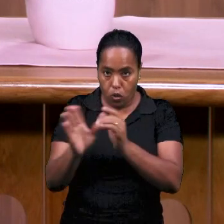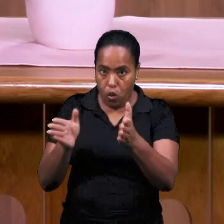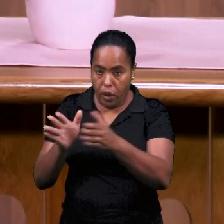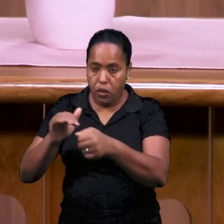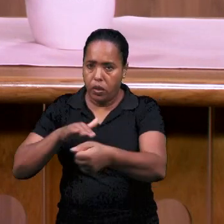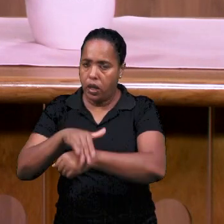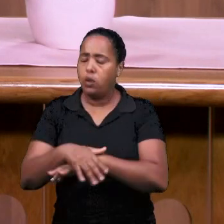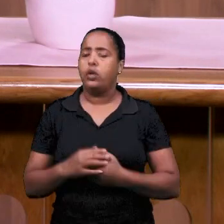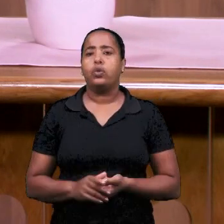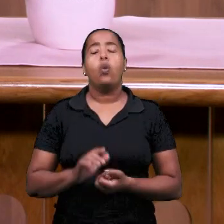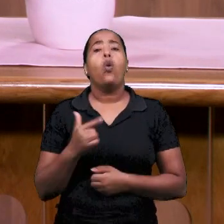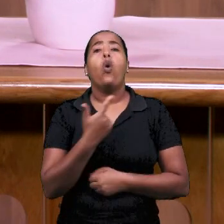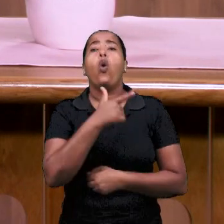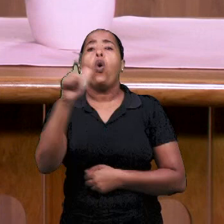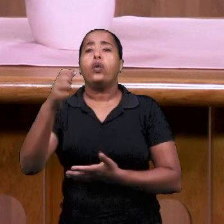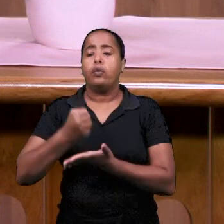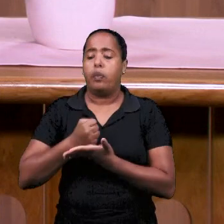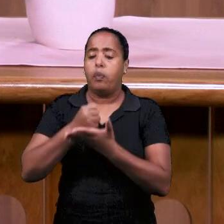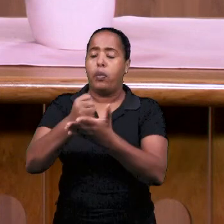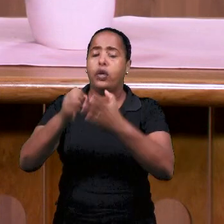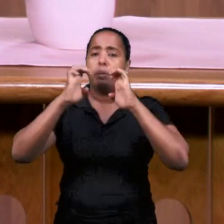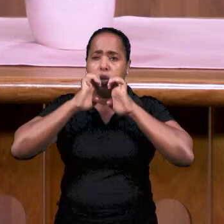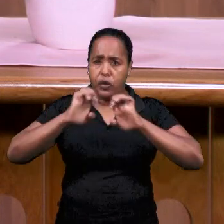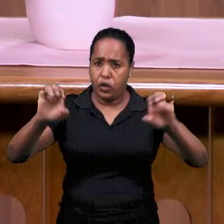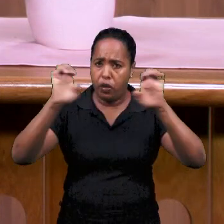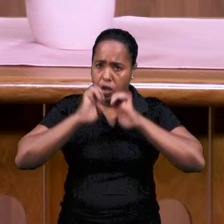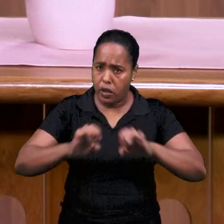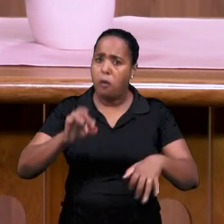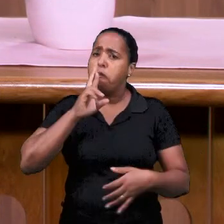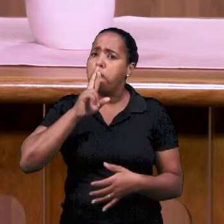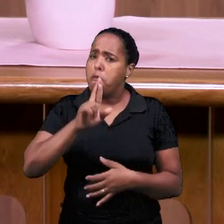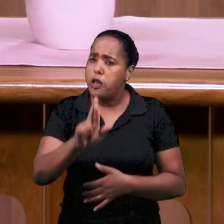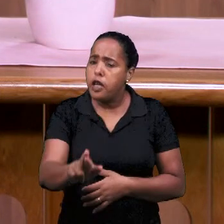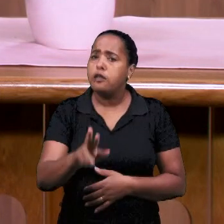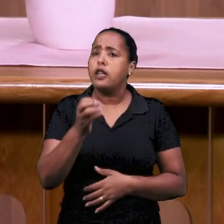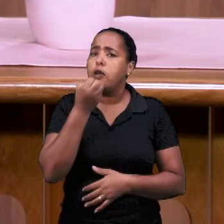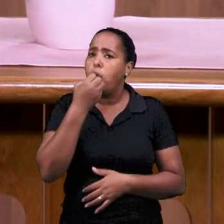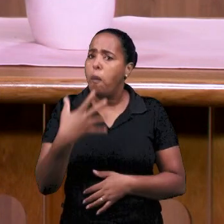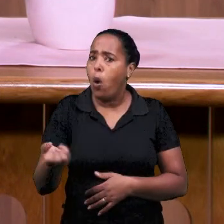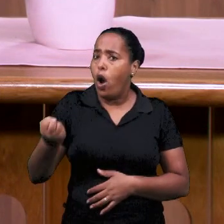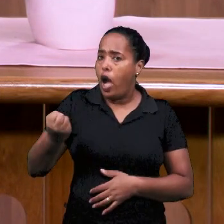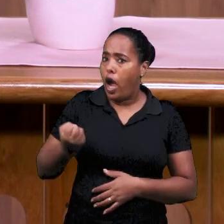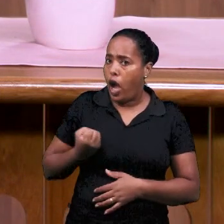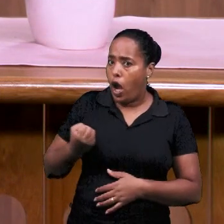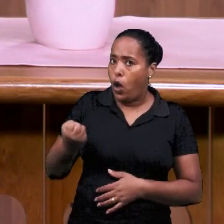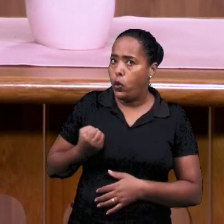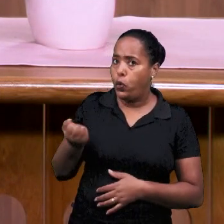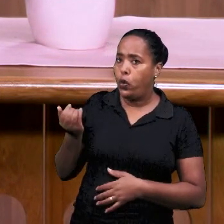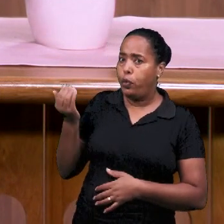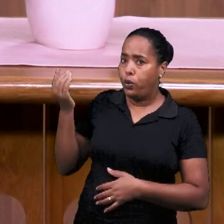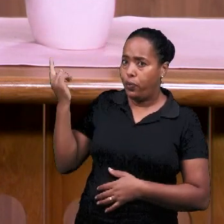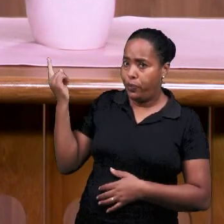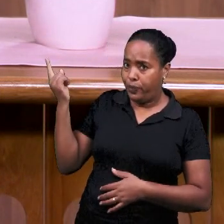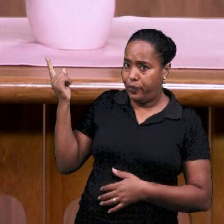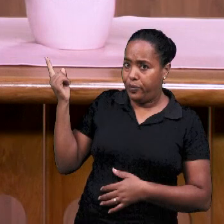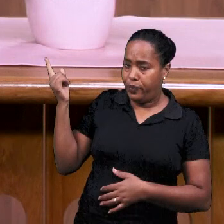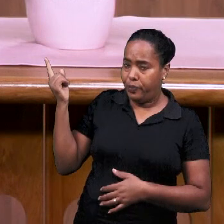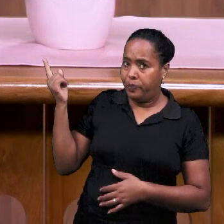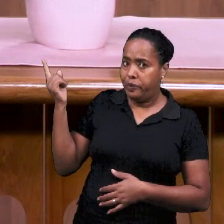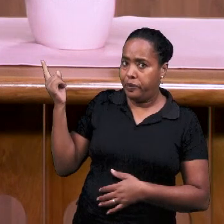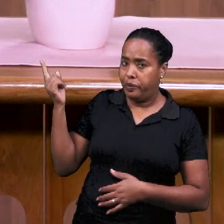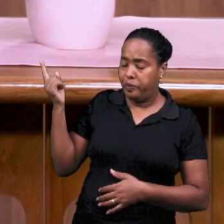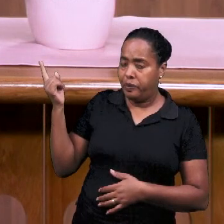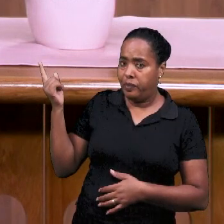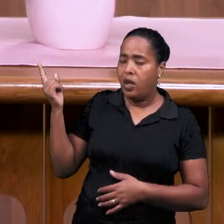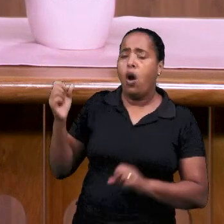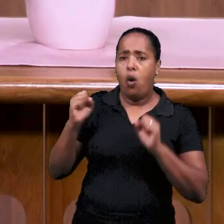au culte du soir. Rappelons que l'autre ressource d'évangélisation que nous utilisons avec beaucoup de succès et résultats, c'est le 0800. C'est le numéro que vous pouvez